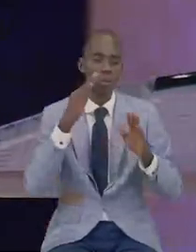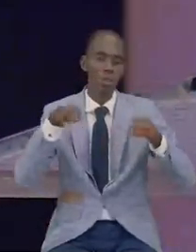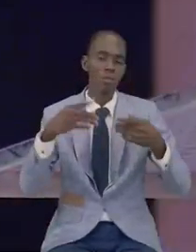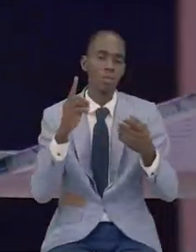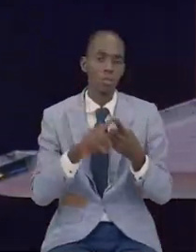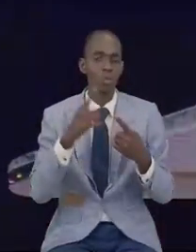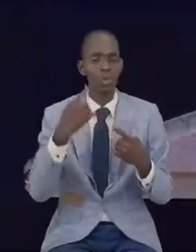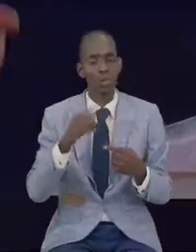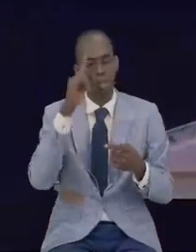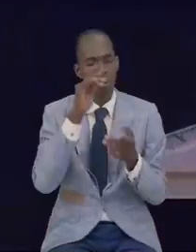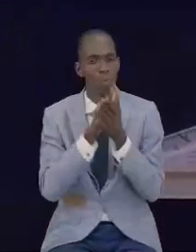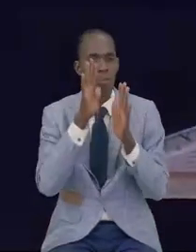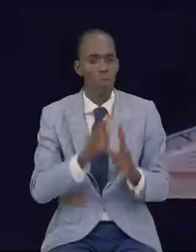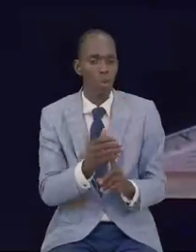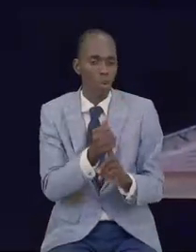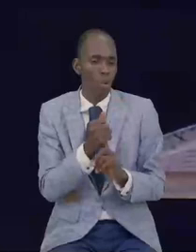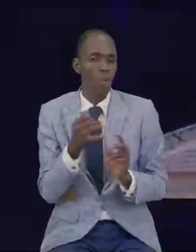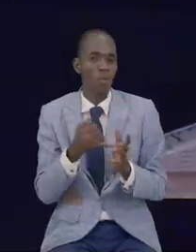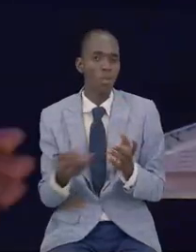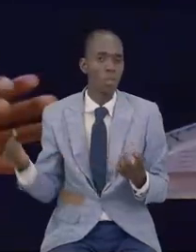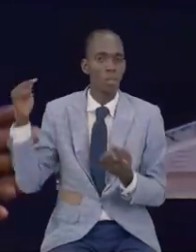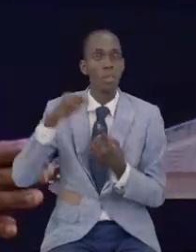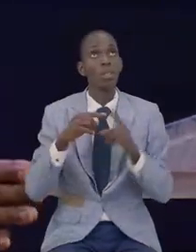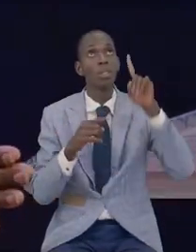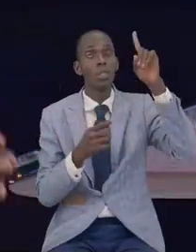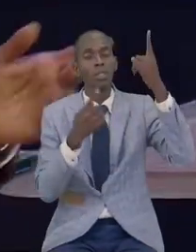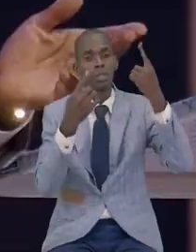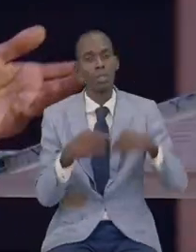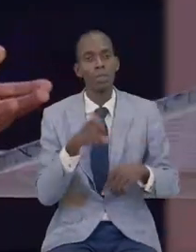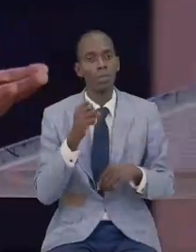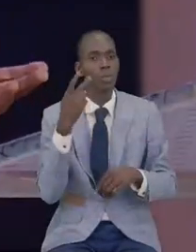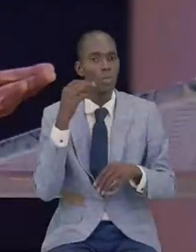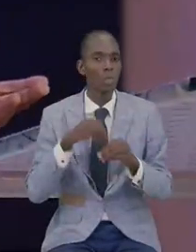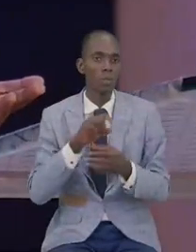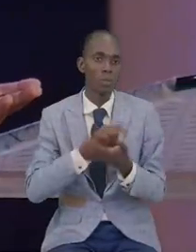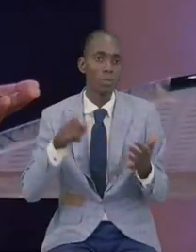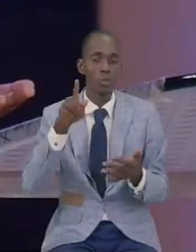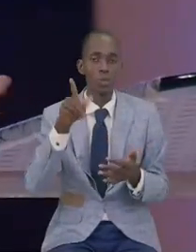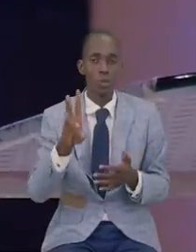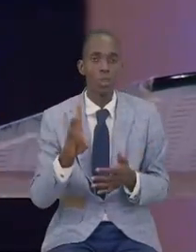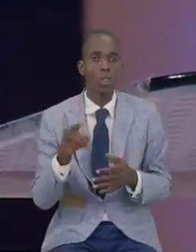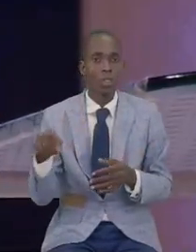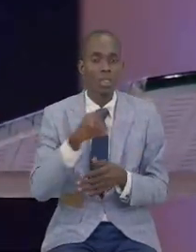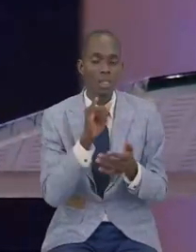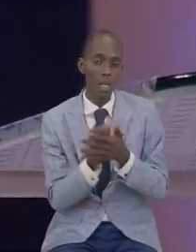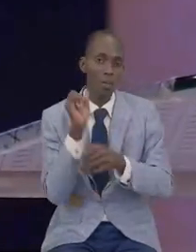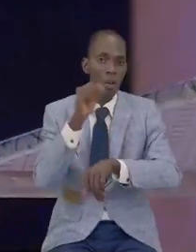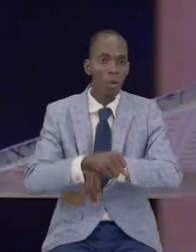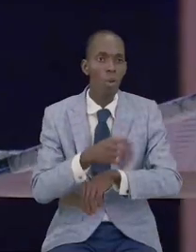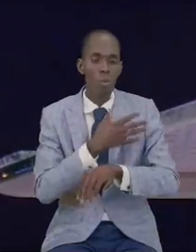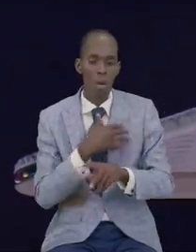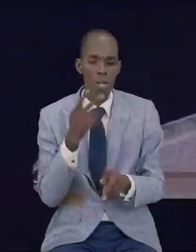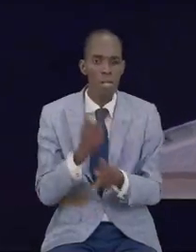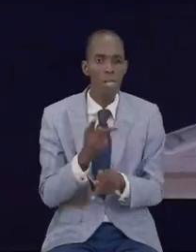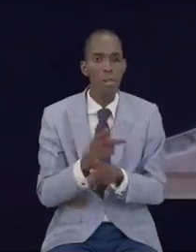je vienne. Verset 26 qui dit, à celui qui vaincra et qui gardera jusqu'à la